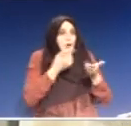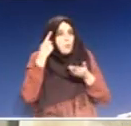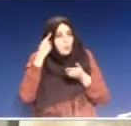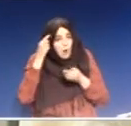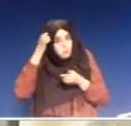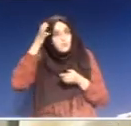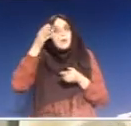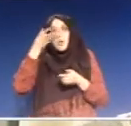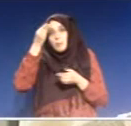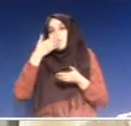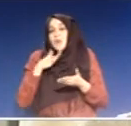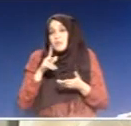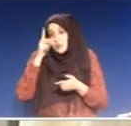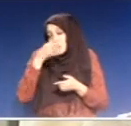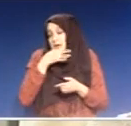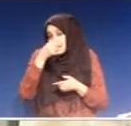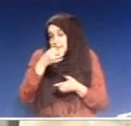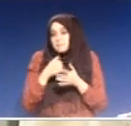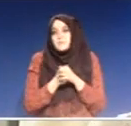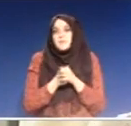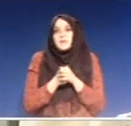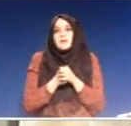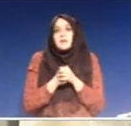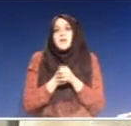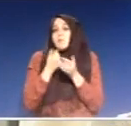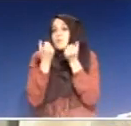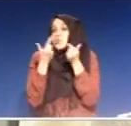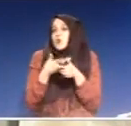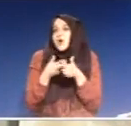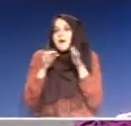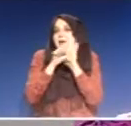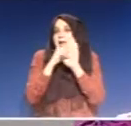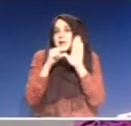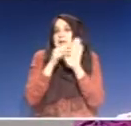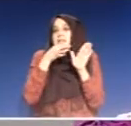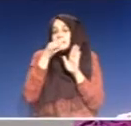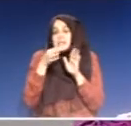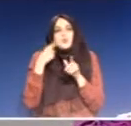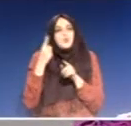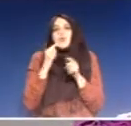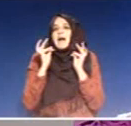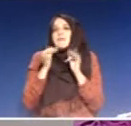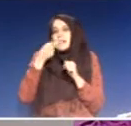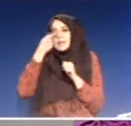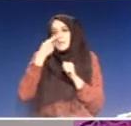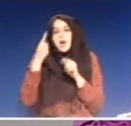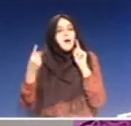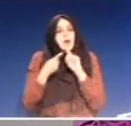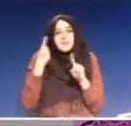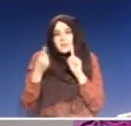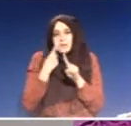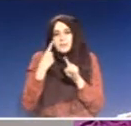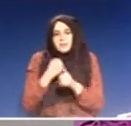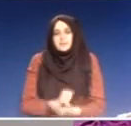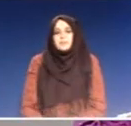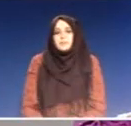به خبيرا ولا ينبئك مثل خبير، فاسألوا أهل الذكر إن كنتم لا